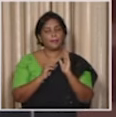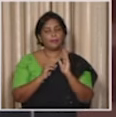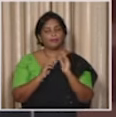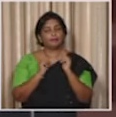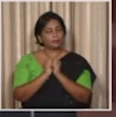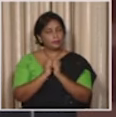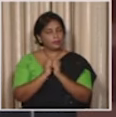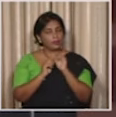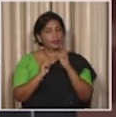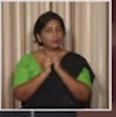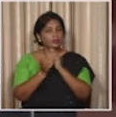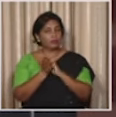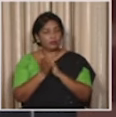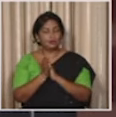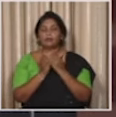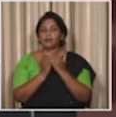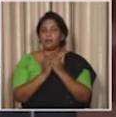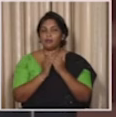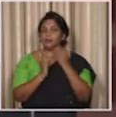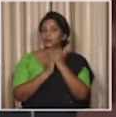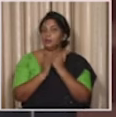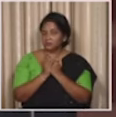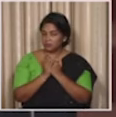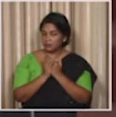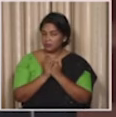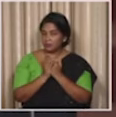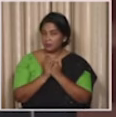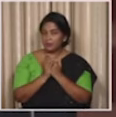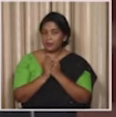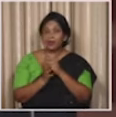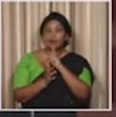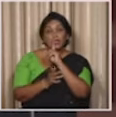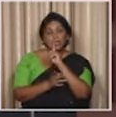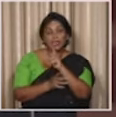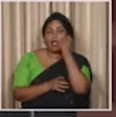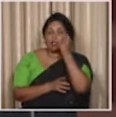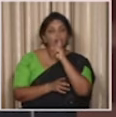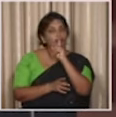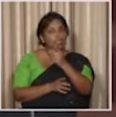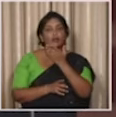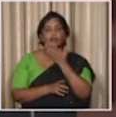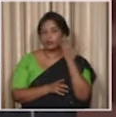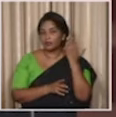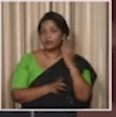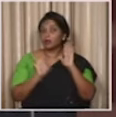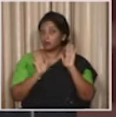ඇතුළු ඔවුන්ගේ සේවා නියුක්ති නියම කොන්දේසි නිශ්චය කරන්න පුළුවන්.